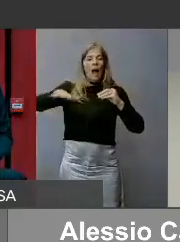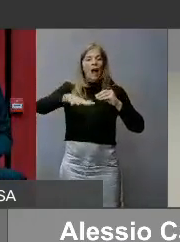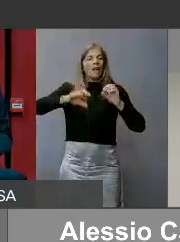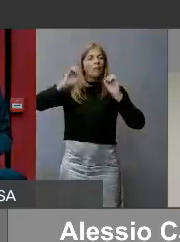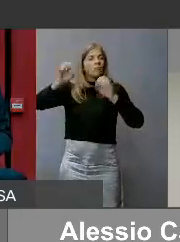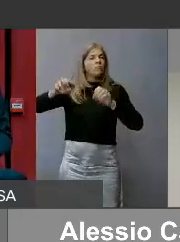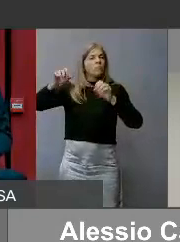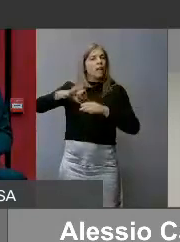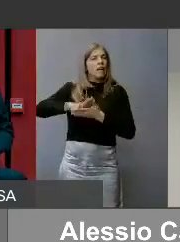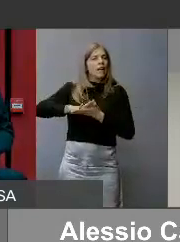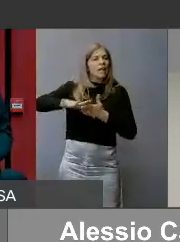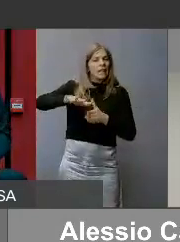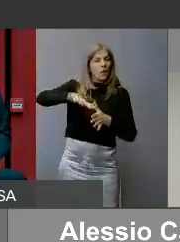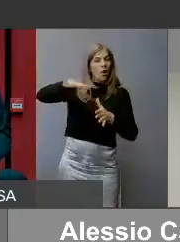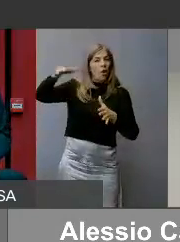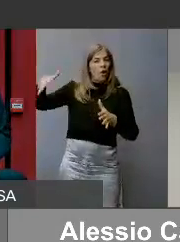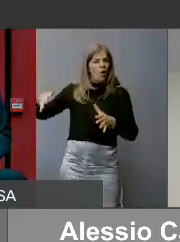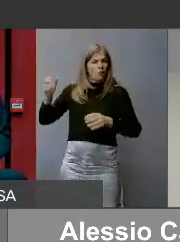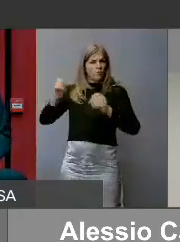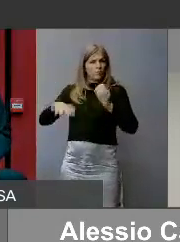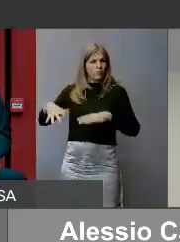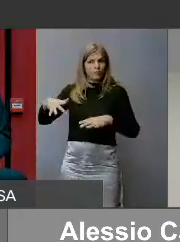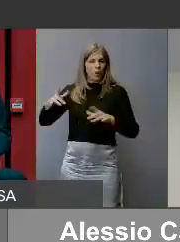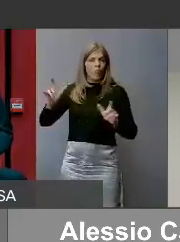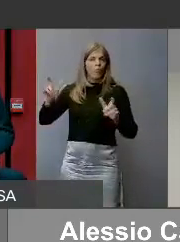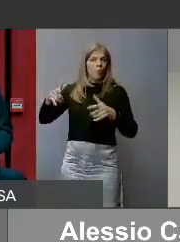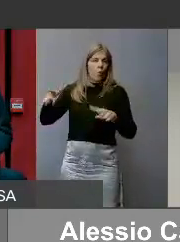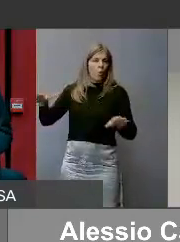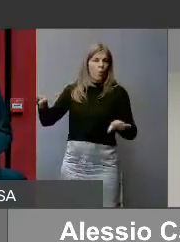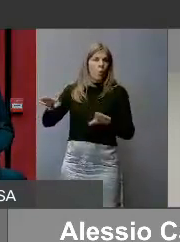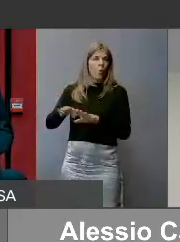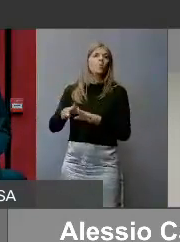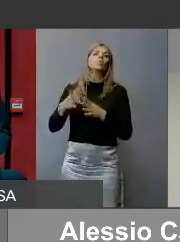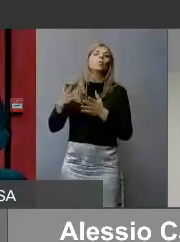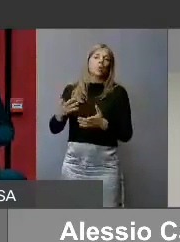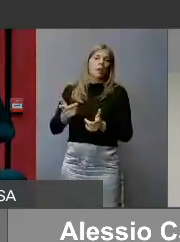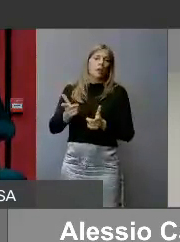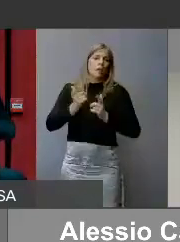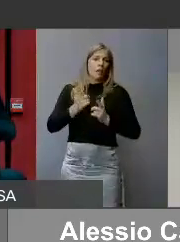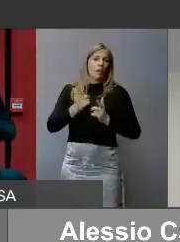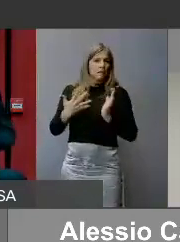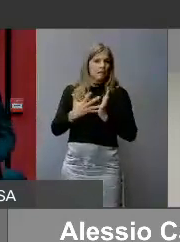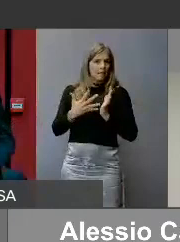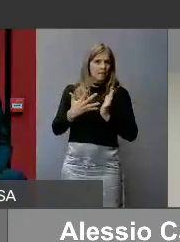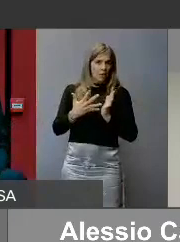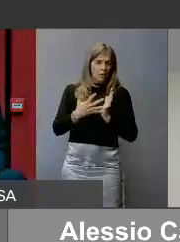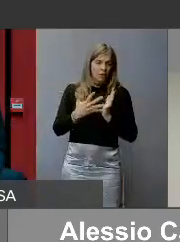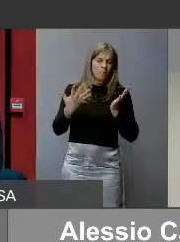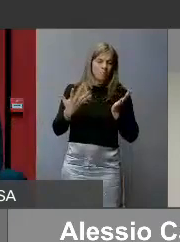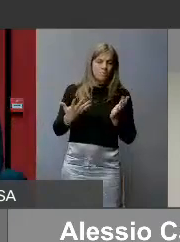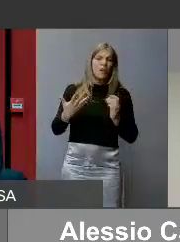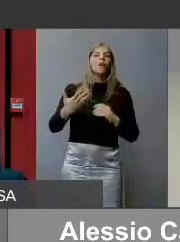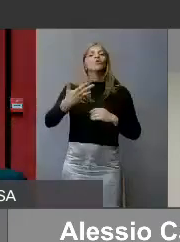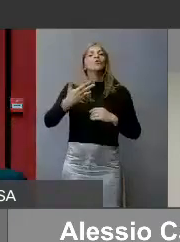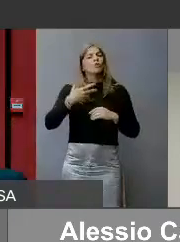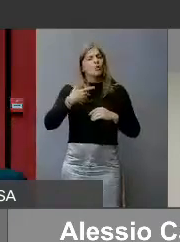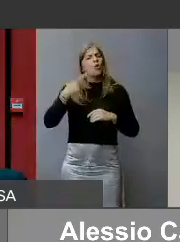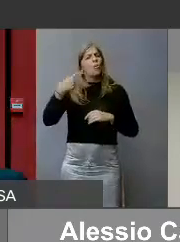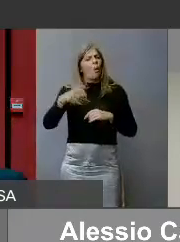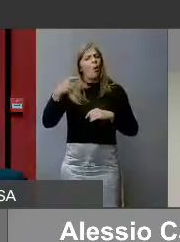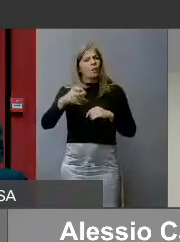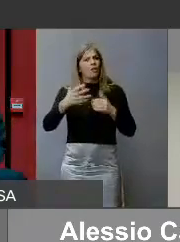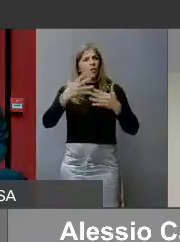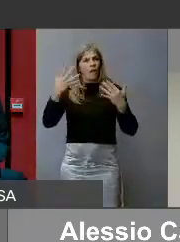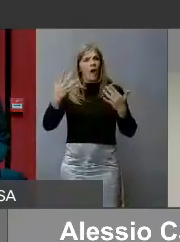determinato una situazione di grande difficoltà fine ci sono delle ragioni sicuramente per le quali il i